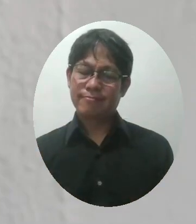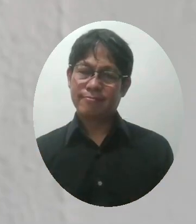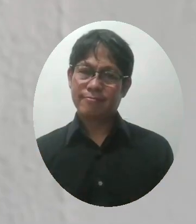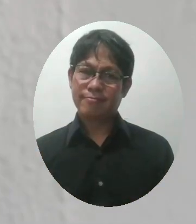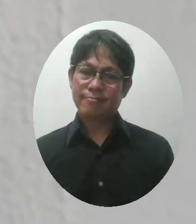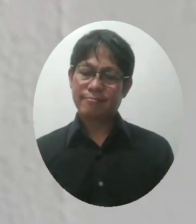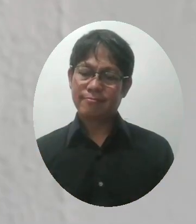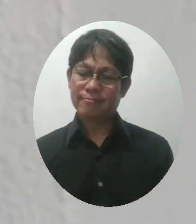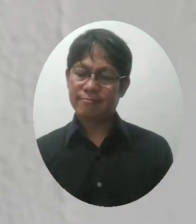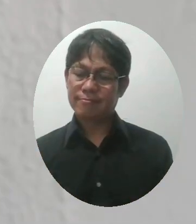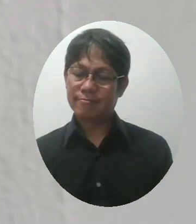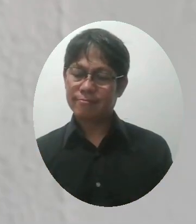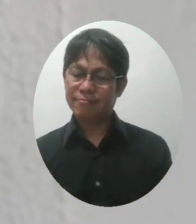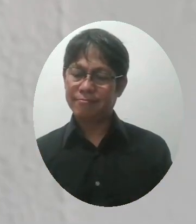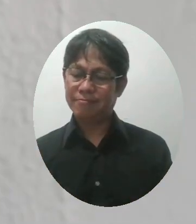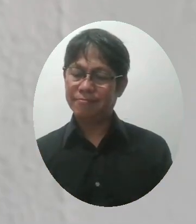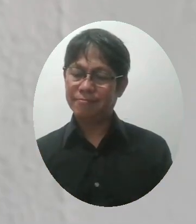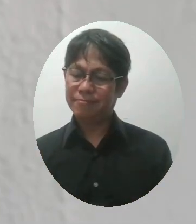tumulong.